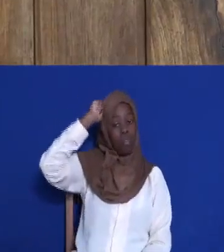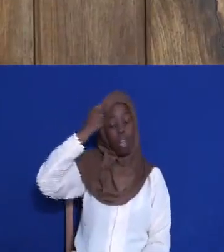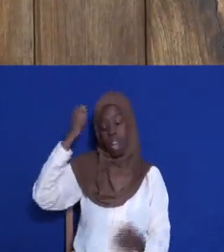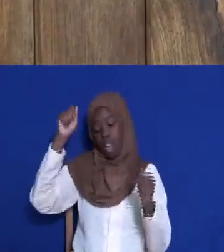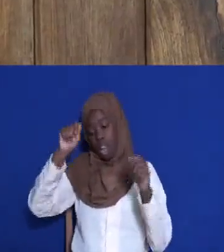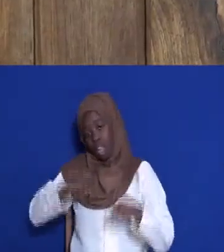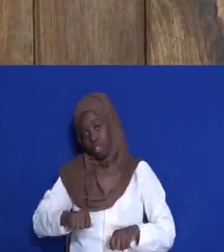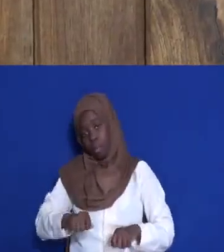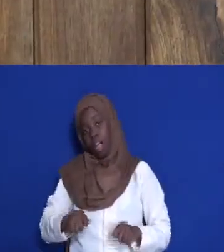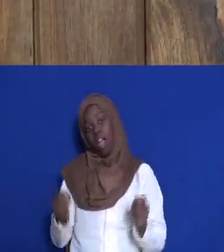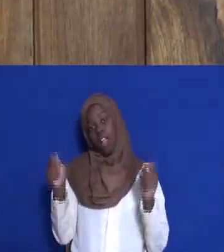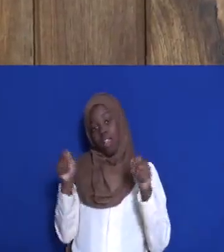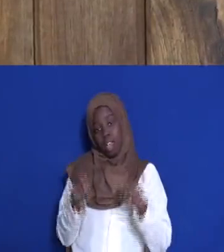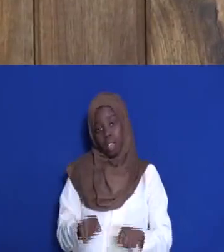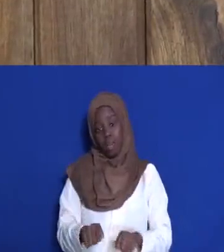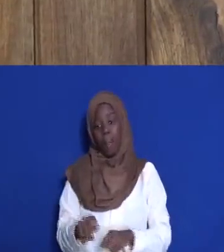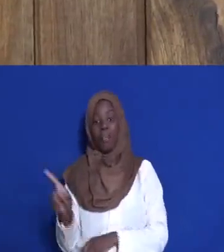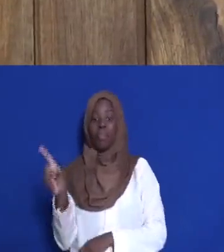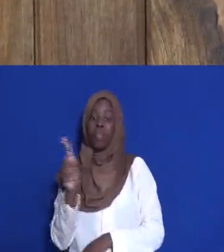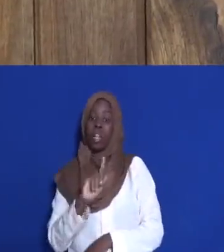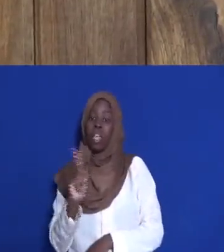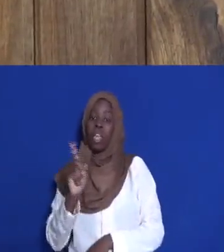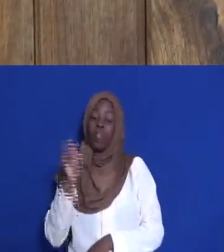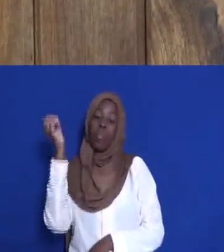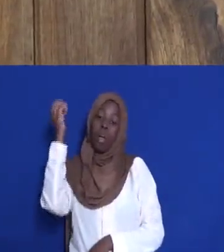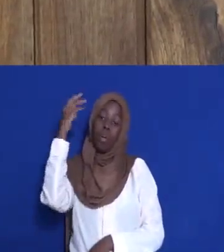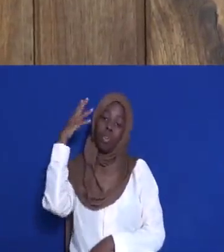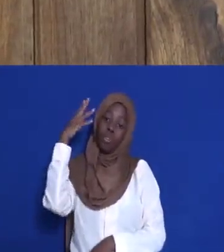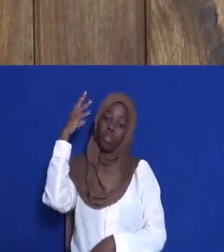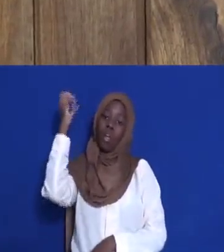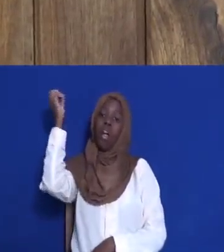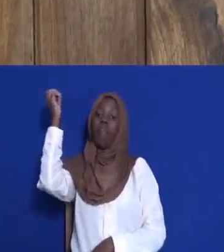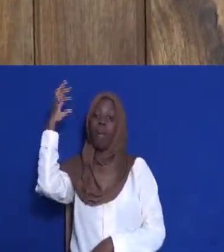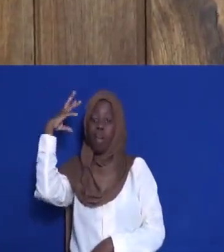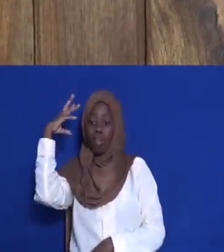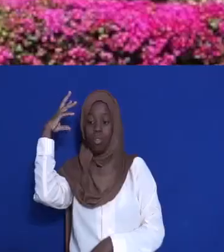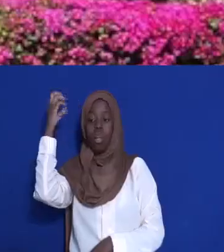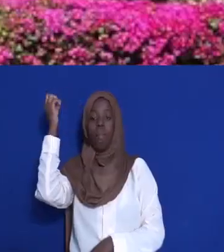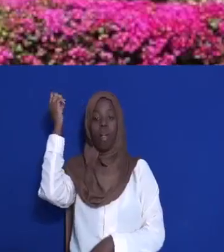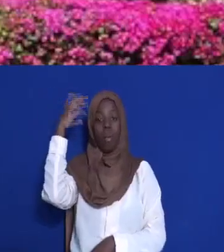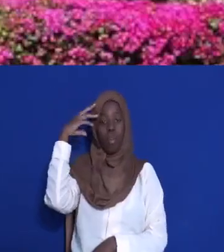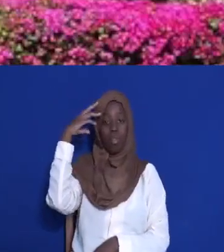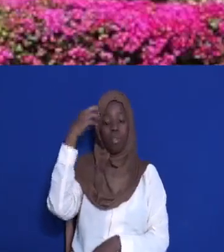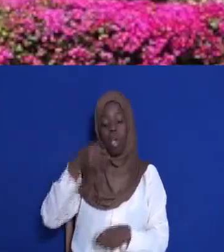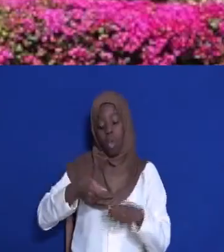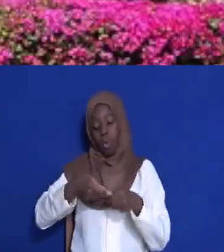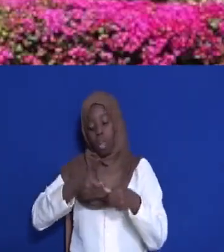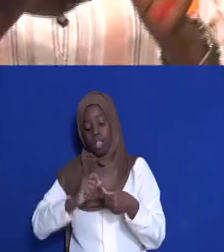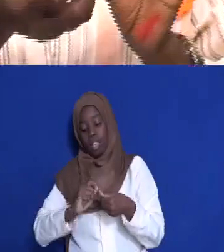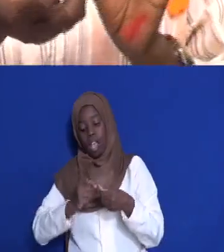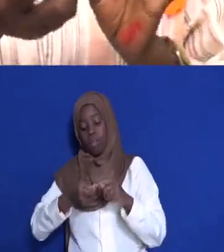lazima, lazima, lazima. Bila hivyo magonjwa, magonjwa,